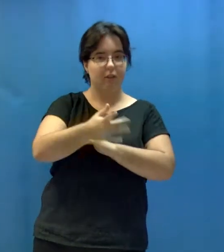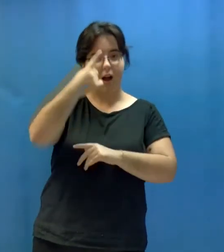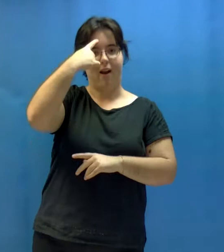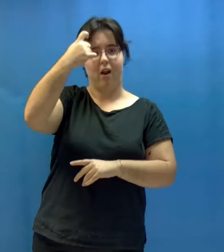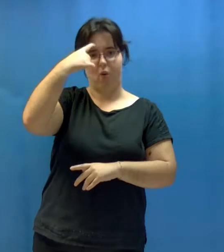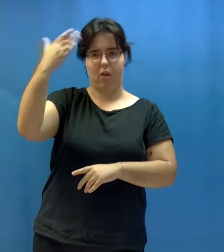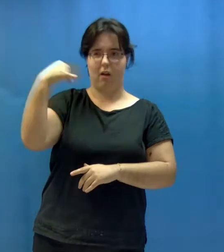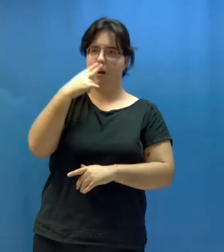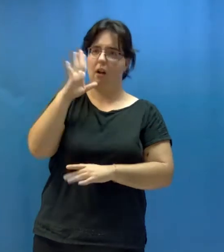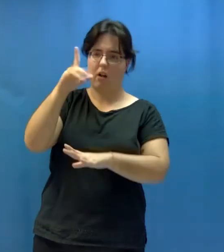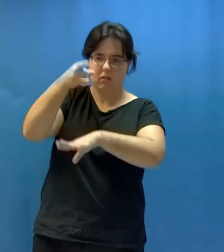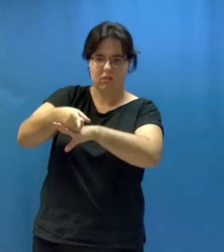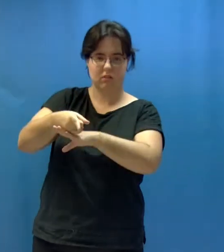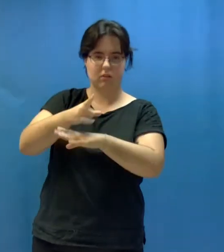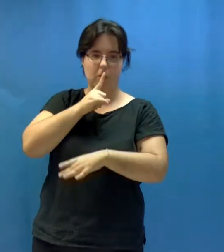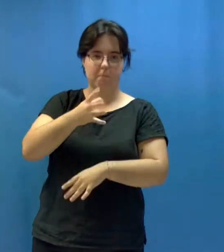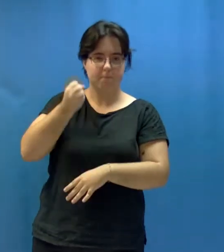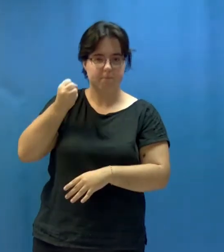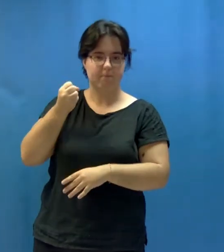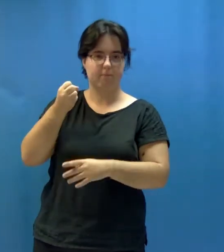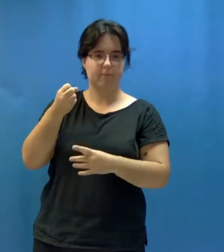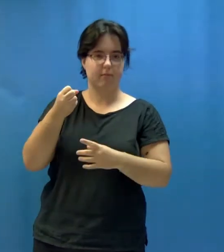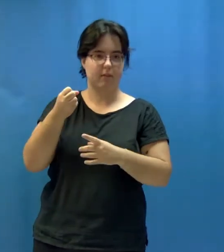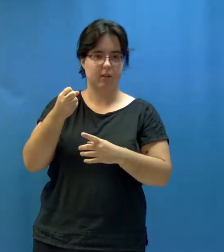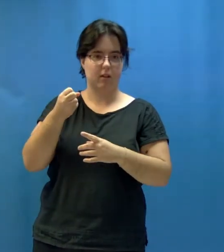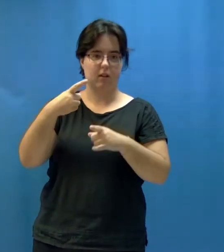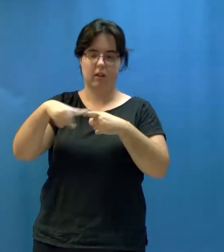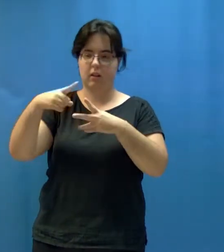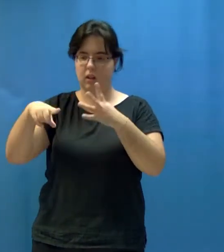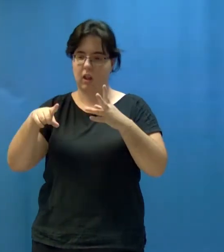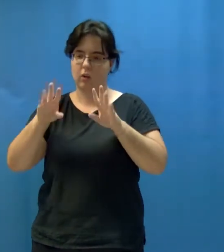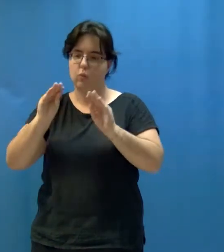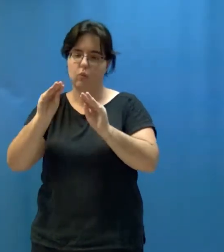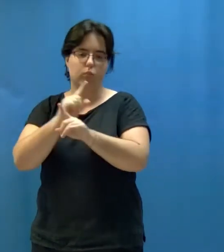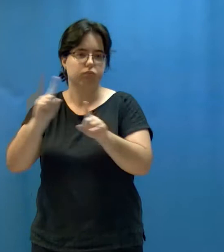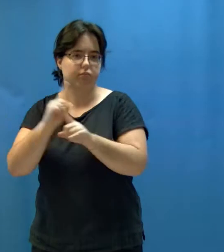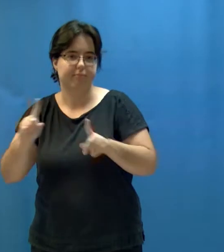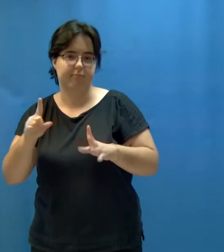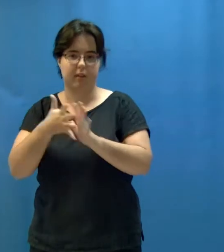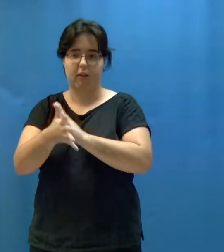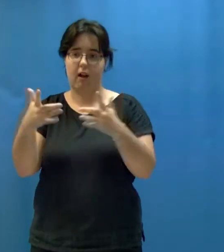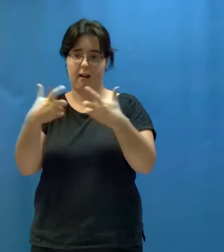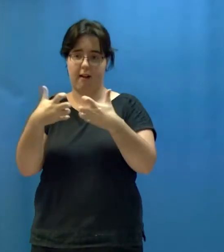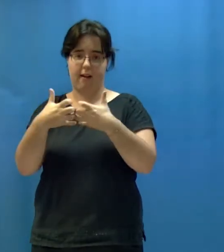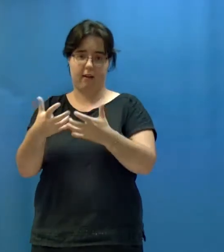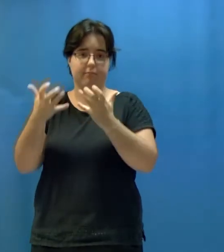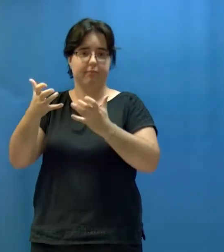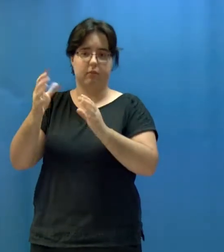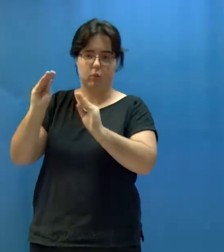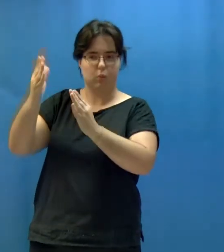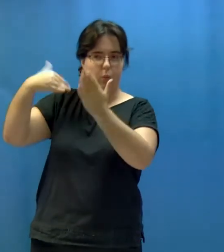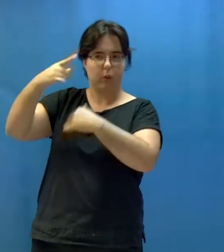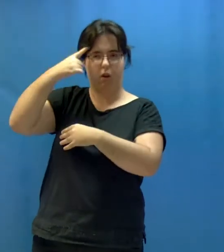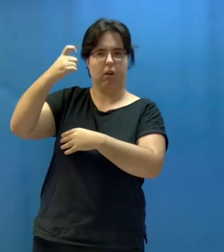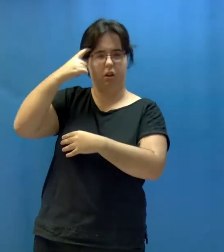erigir, d'expressió de domini i victòria sense pietat dels vencedors de la guerra. La permanència d'aquest monument fereix